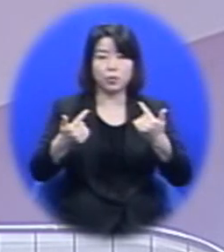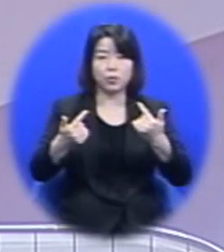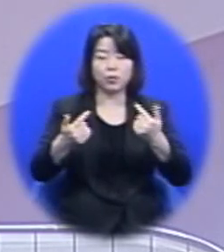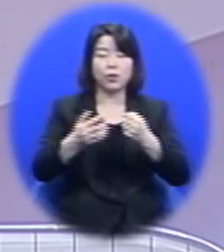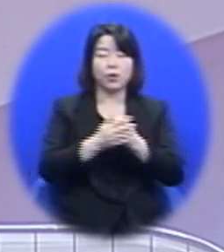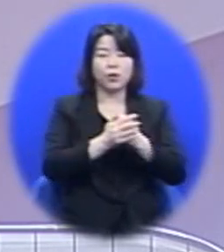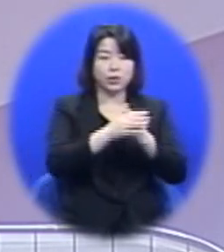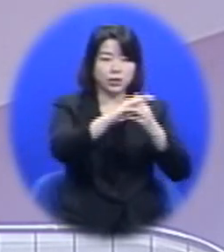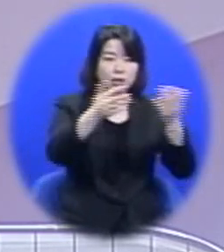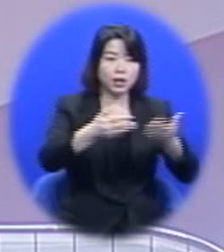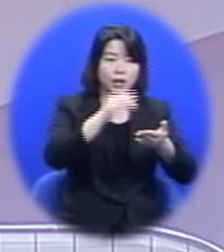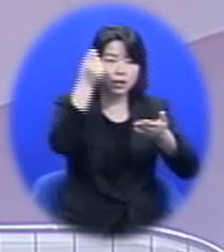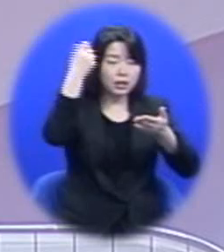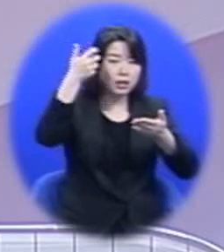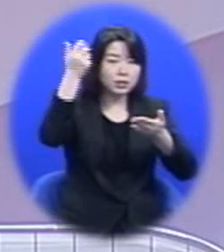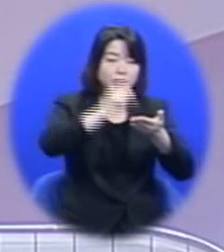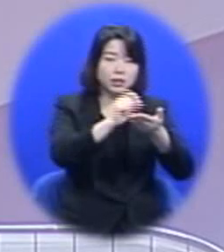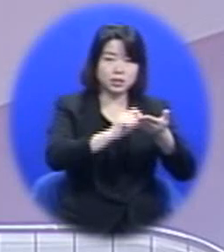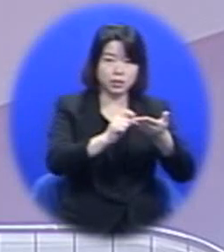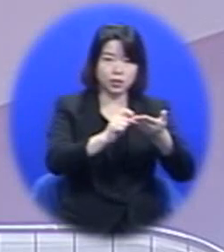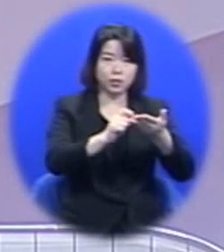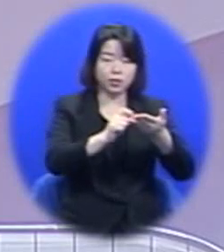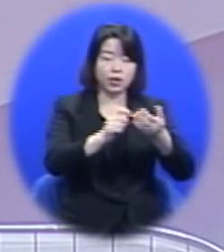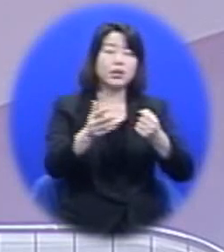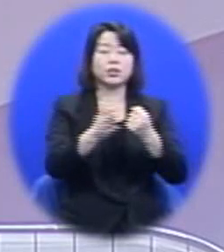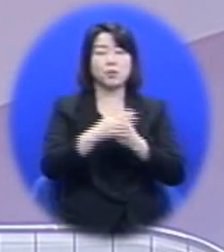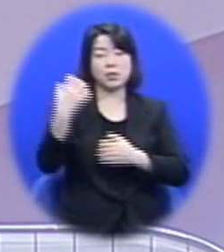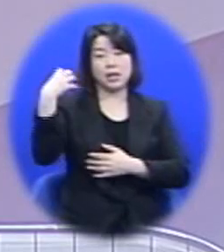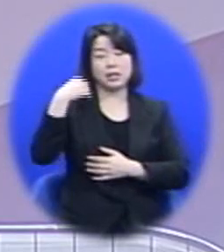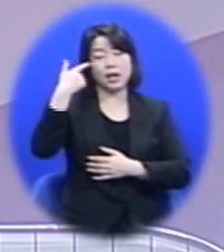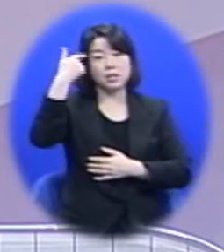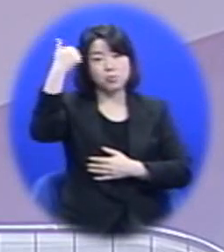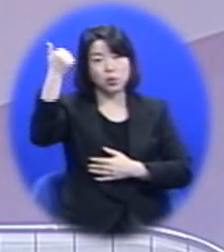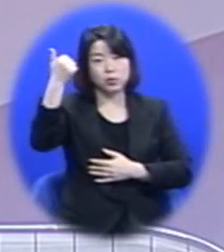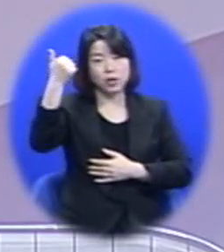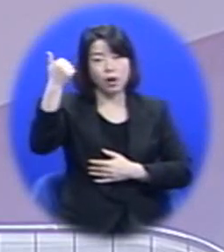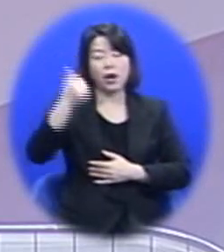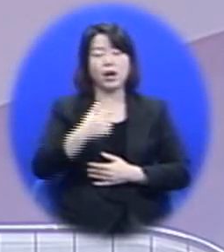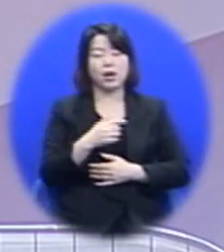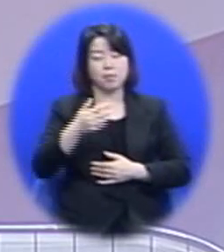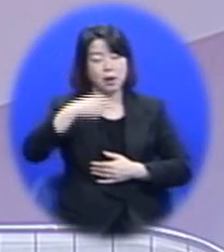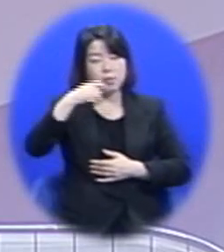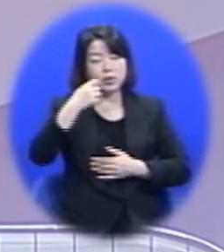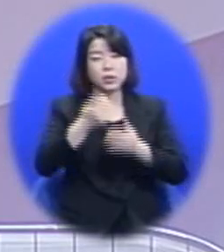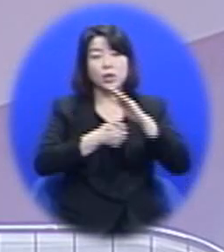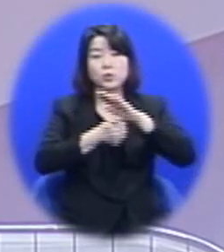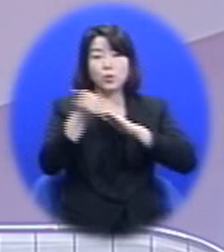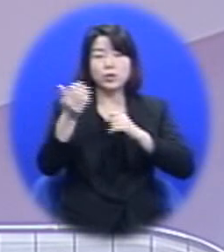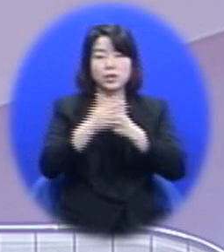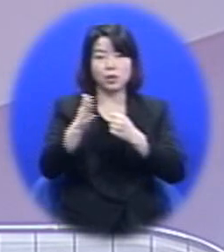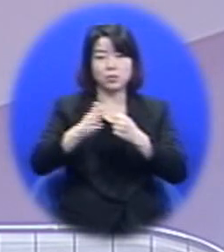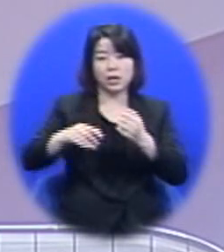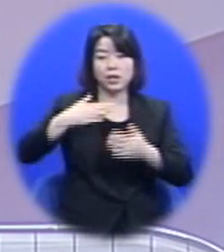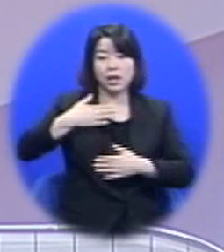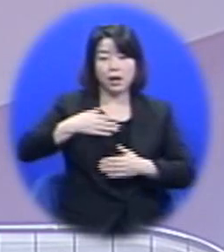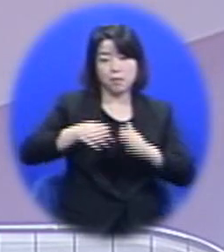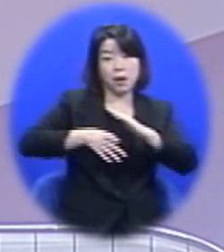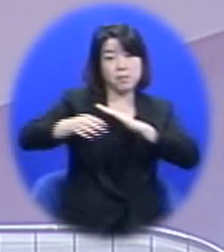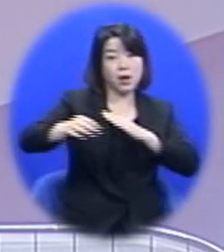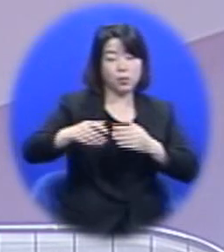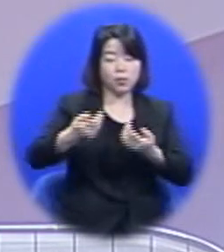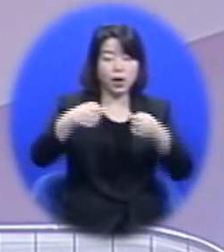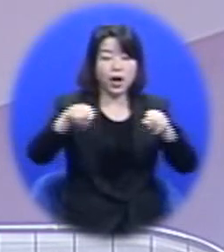거라 제가 밥값을 내고 식사 같이 했습니다. 제가 물어봤어요. 어떻게 이렇게